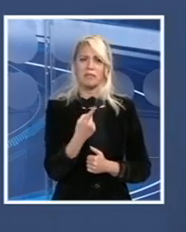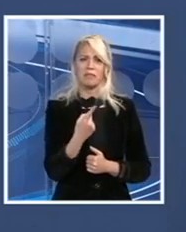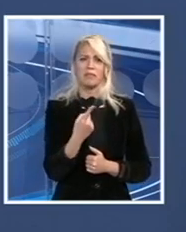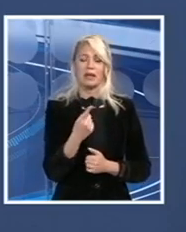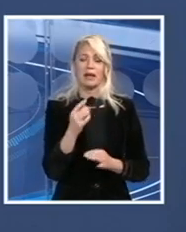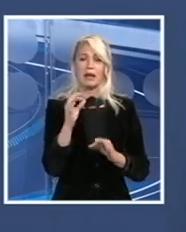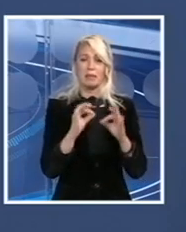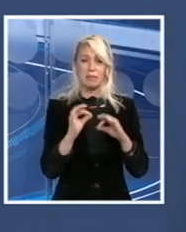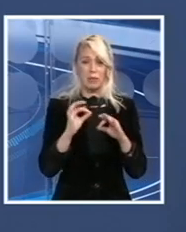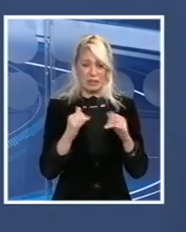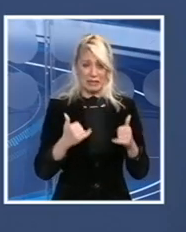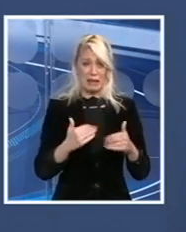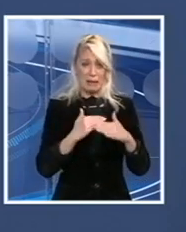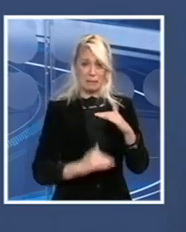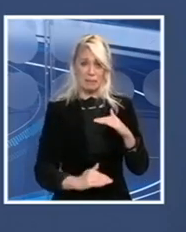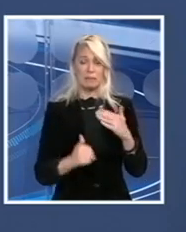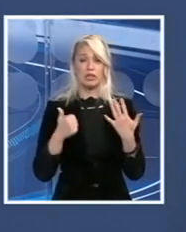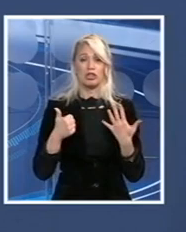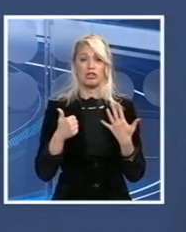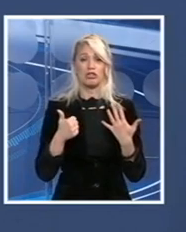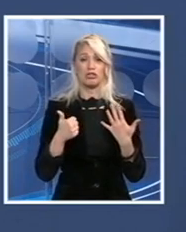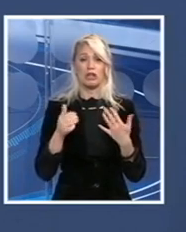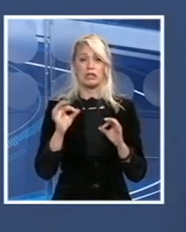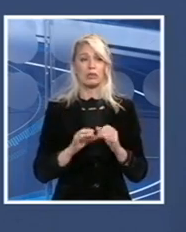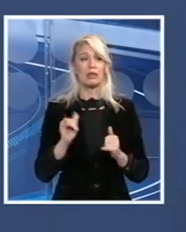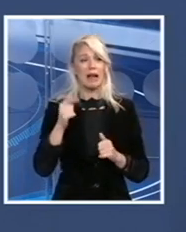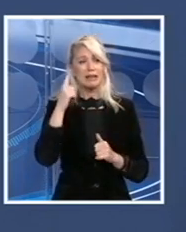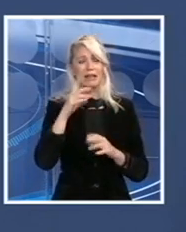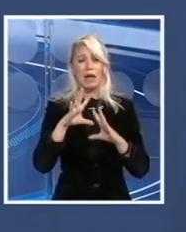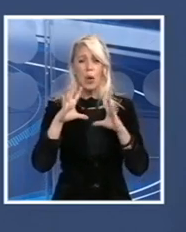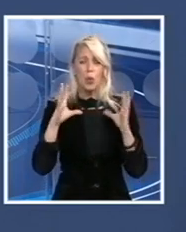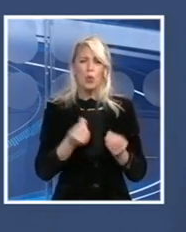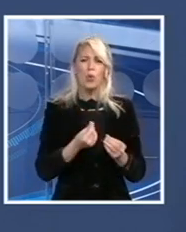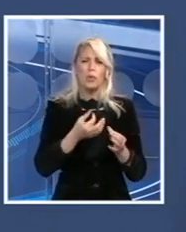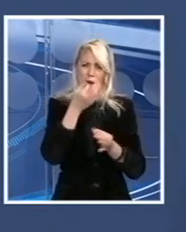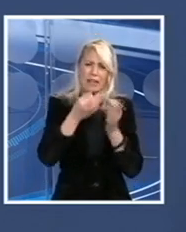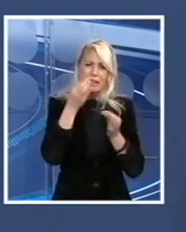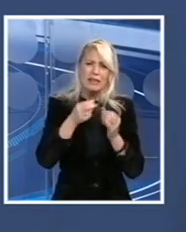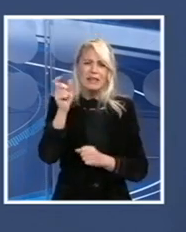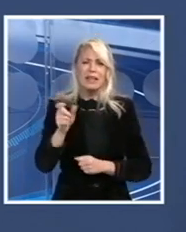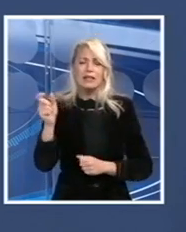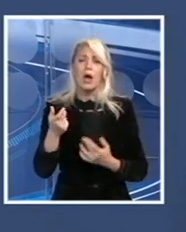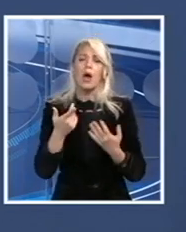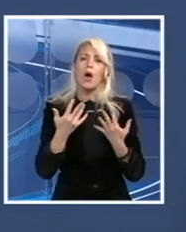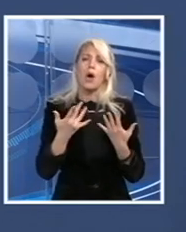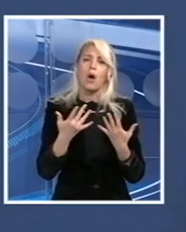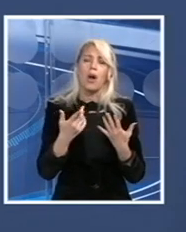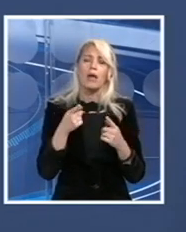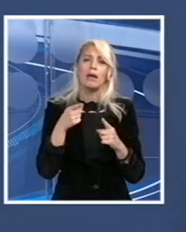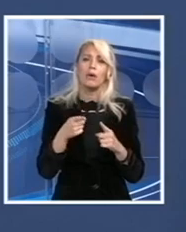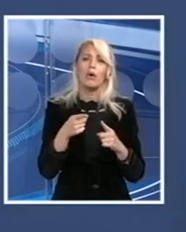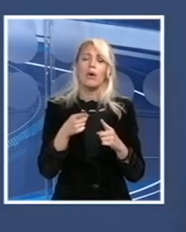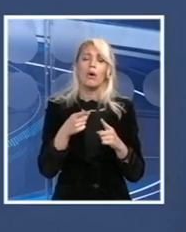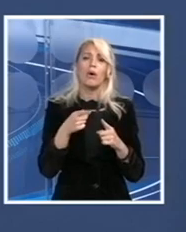ispod 6%. Da li imate podatak u ovom ukupnom broju testiranih? Koliki je broj onih koji su testirani posle